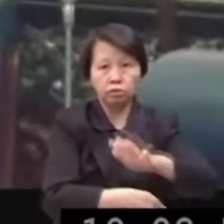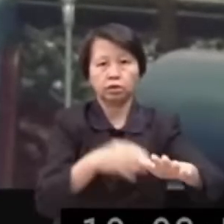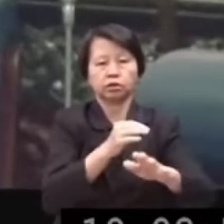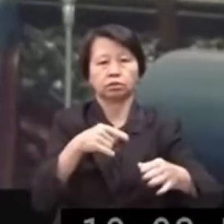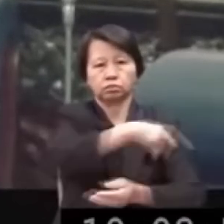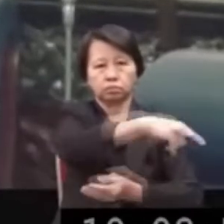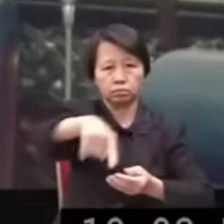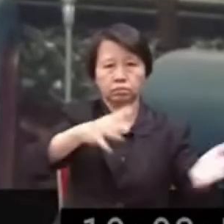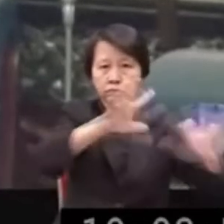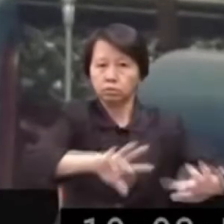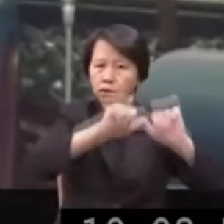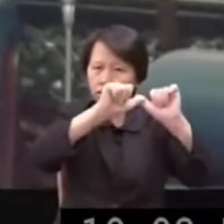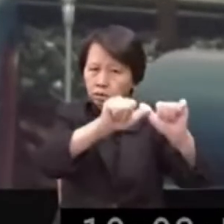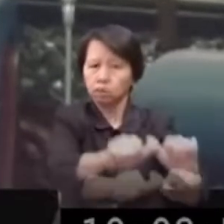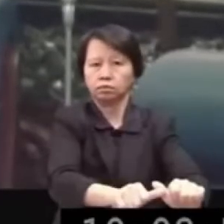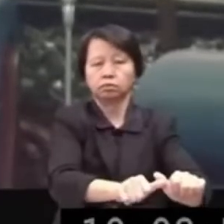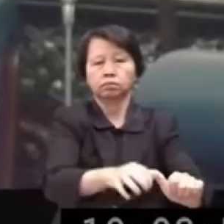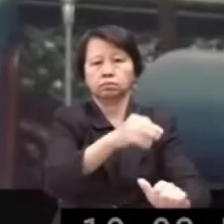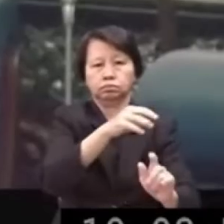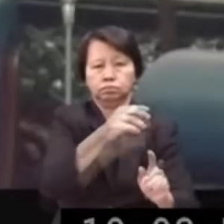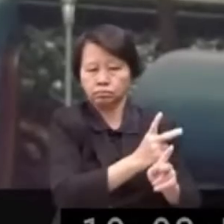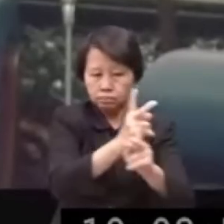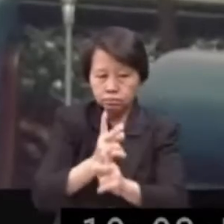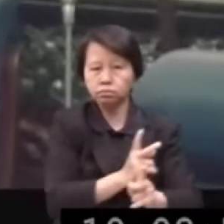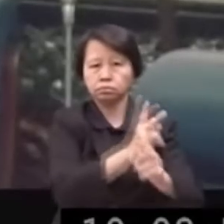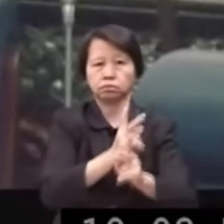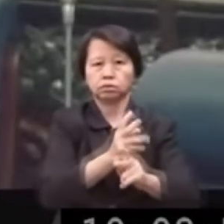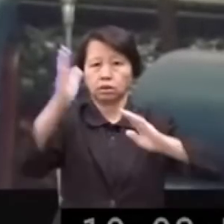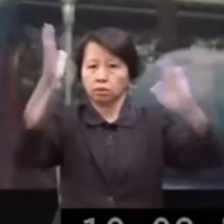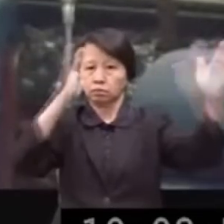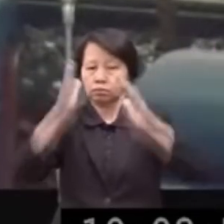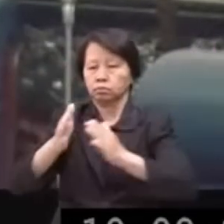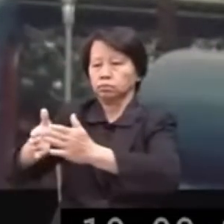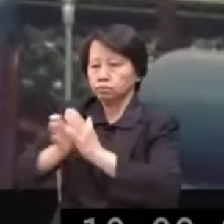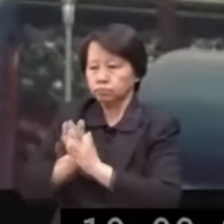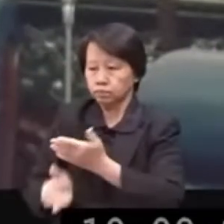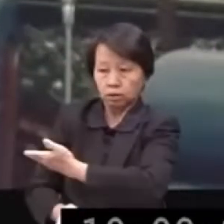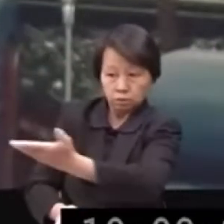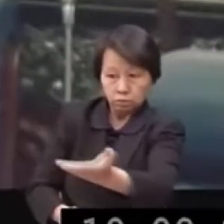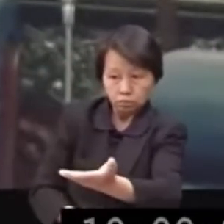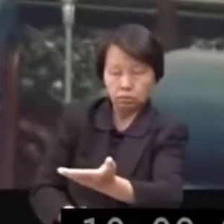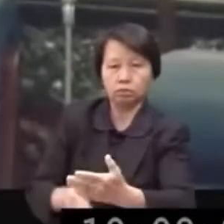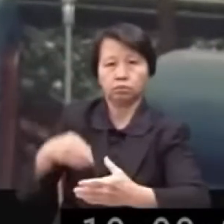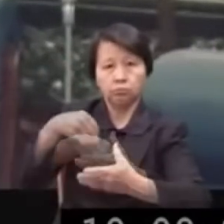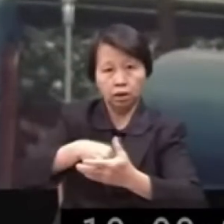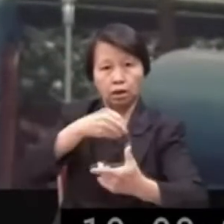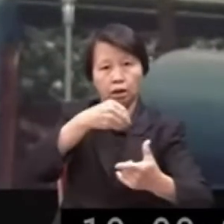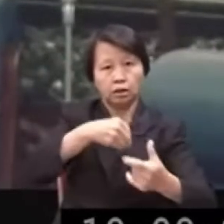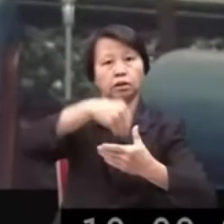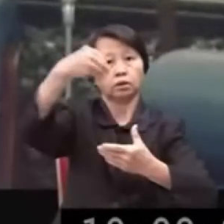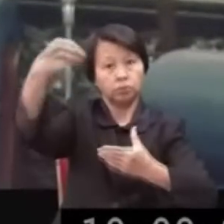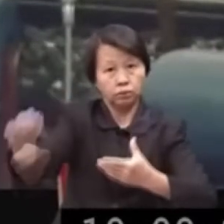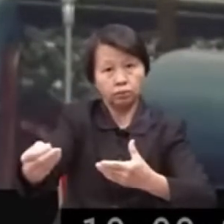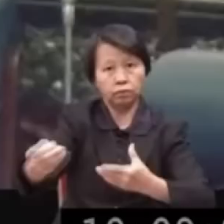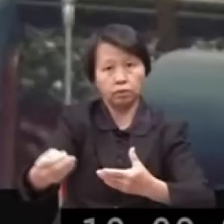di rantau ini kekal terpelihara Malaysia agar semua PH sama ada dalam maupun di